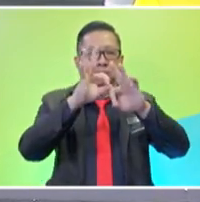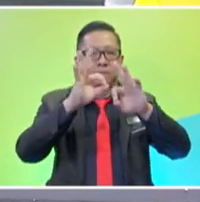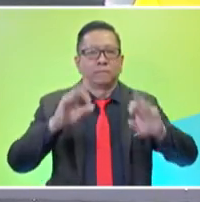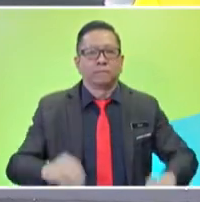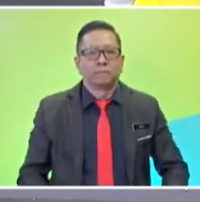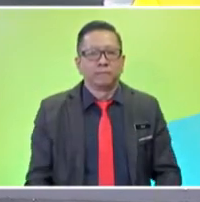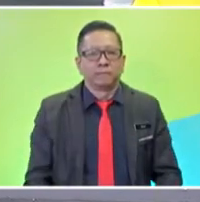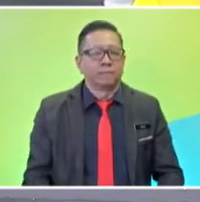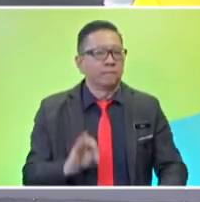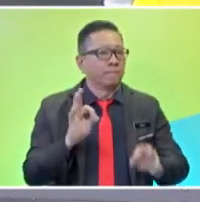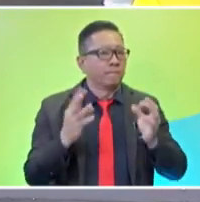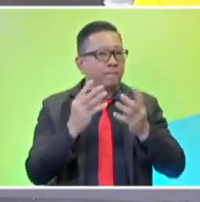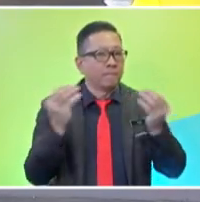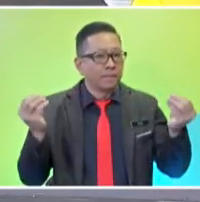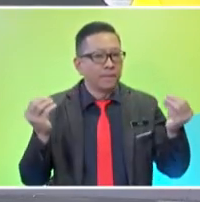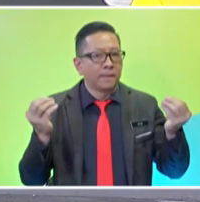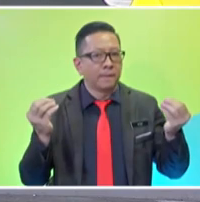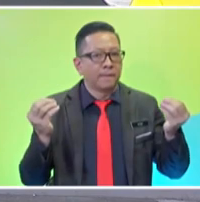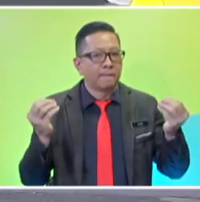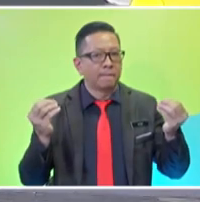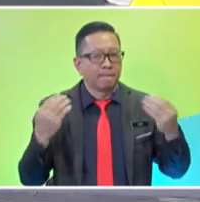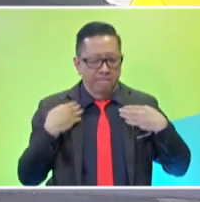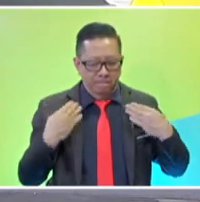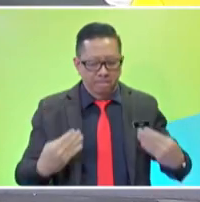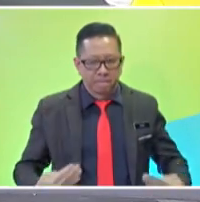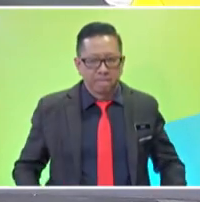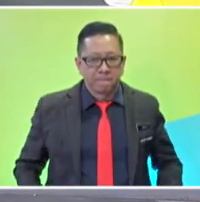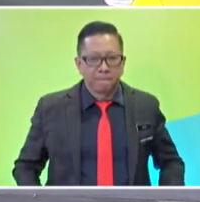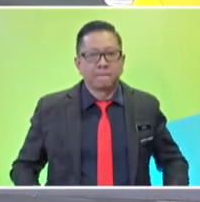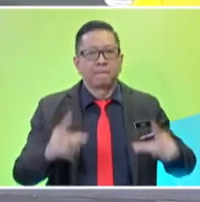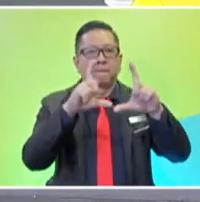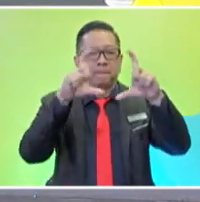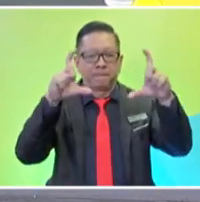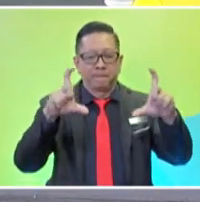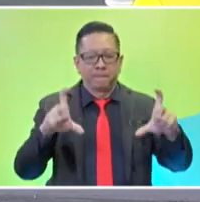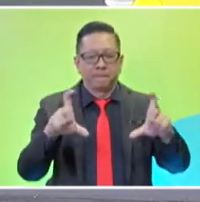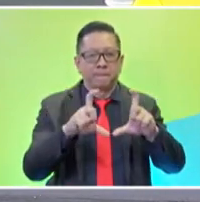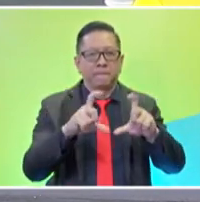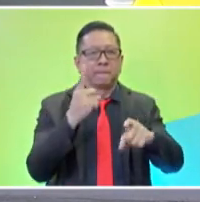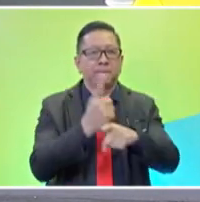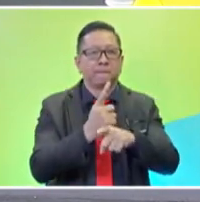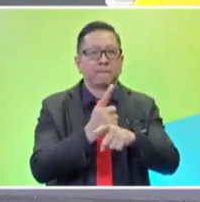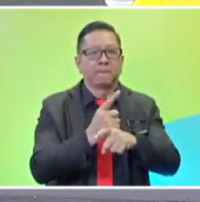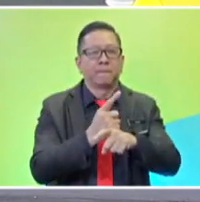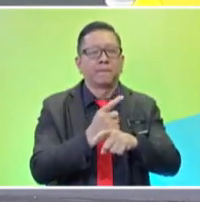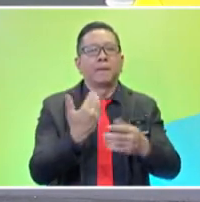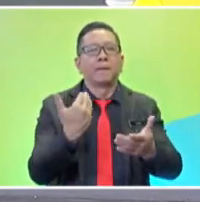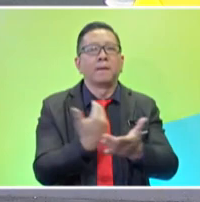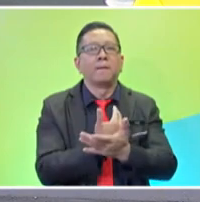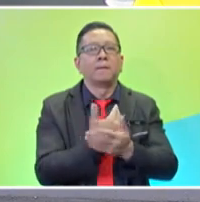kita udah siapkan badan dia atau bingkai dia dengan baik itu barulah kita menghasilkan